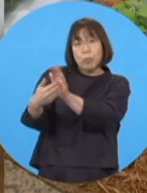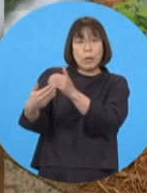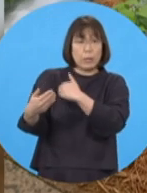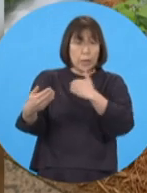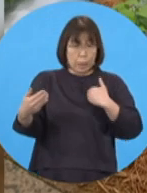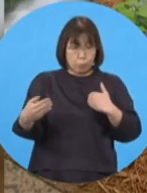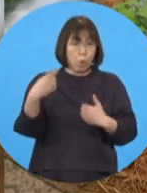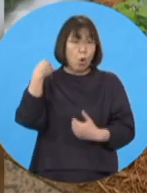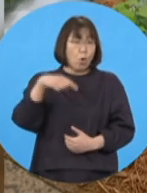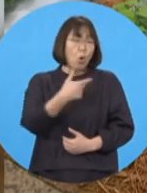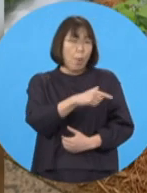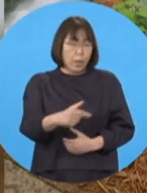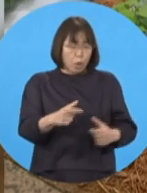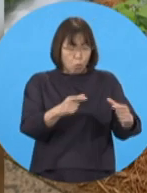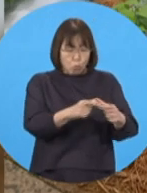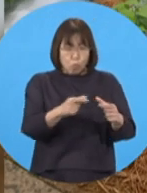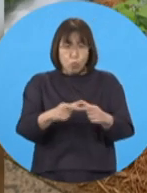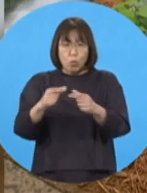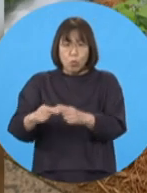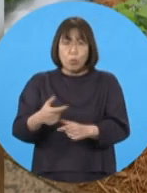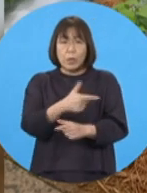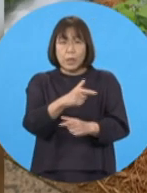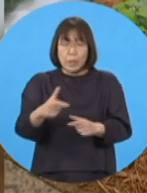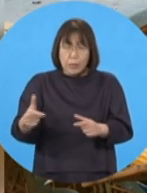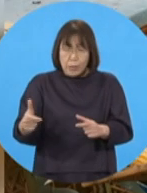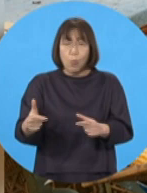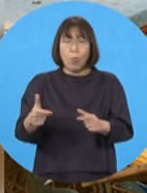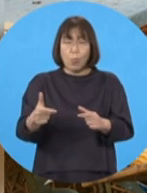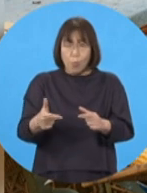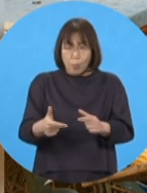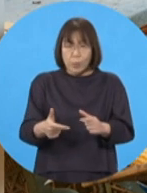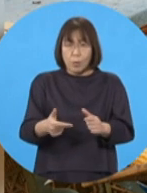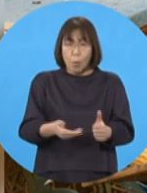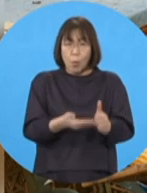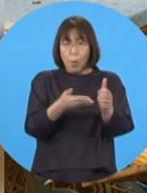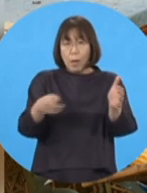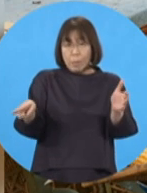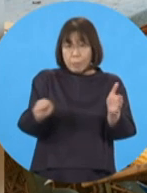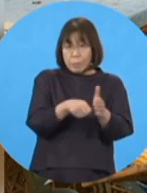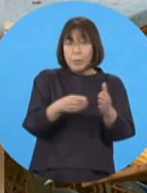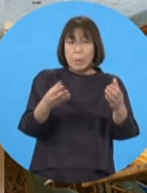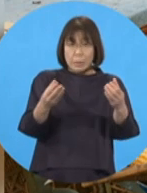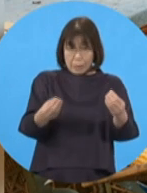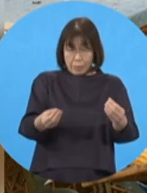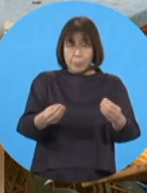ばや雑穀など少量多品目の栽培を行ってきました。